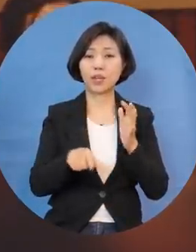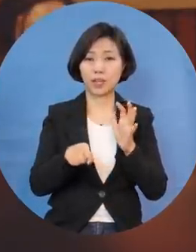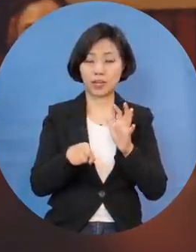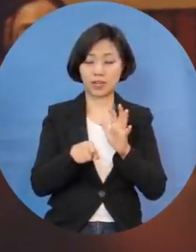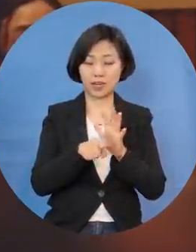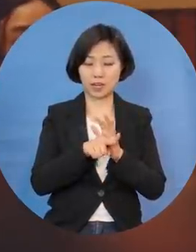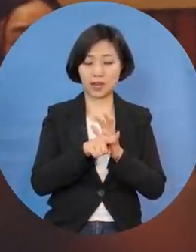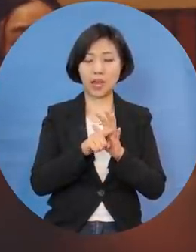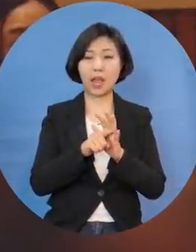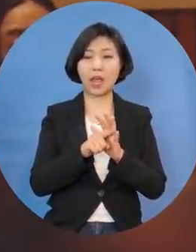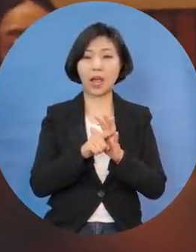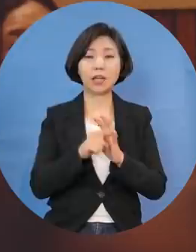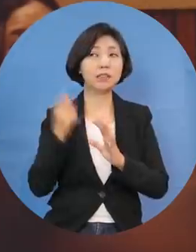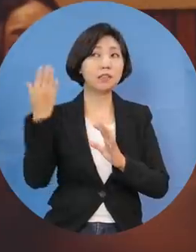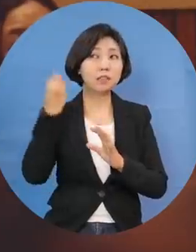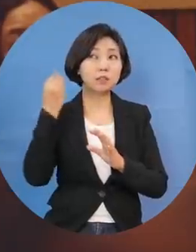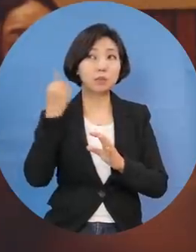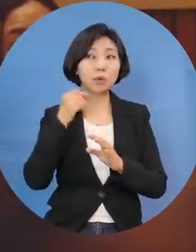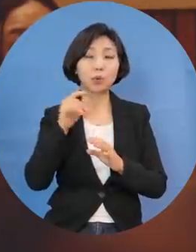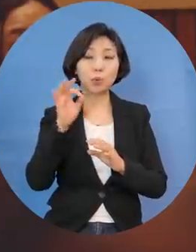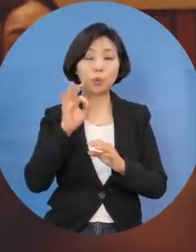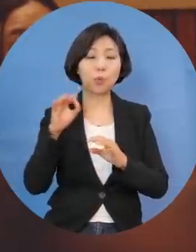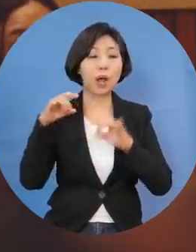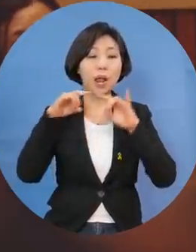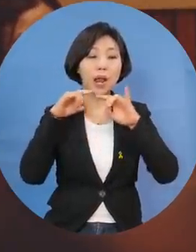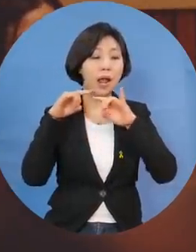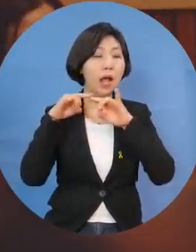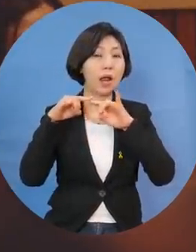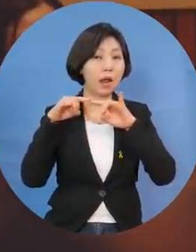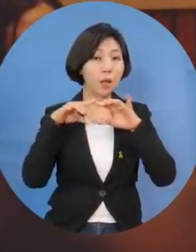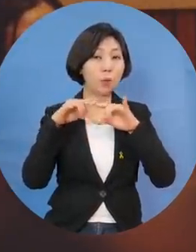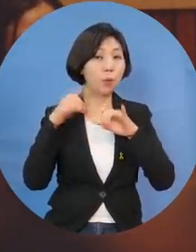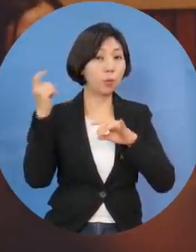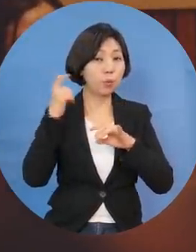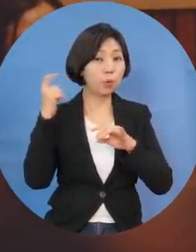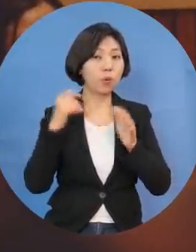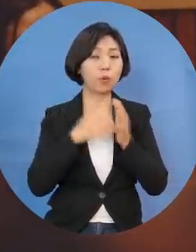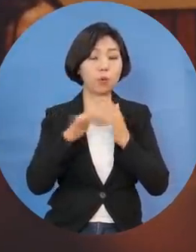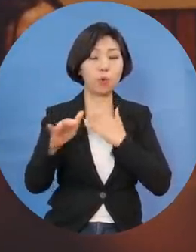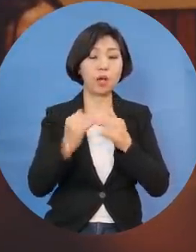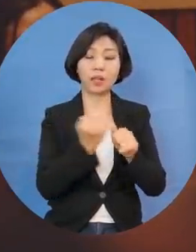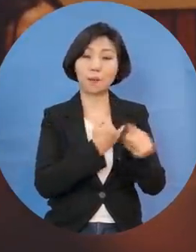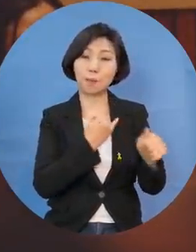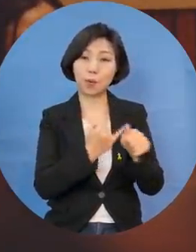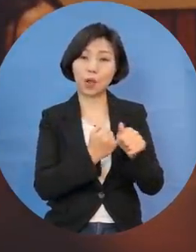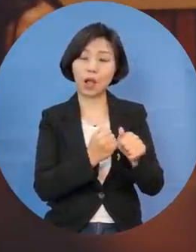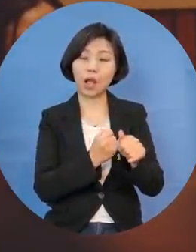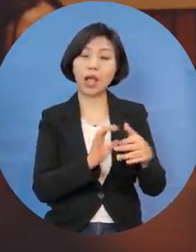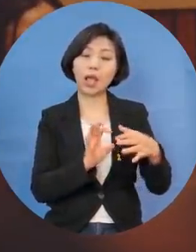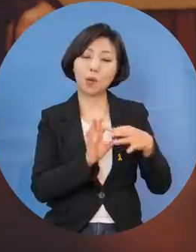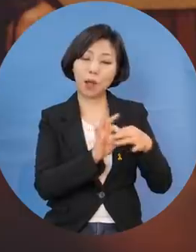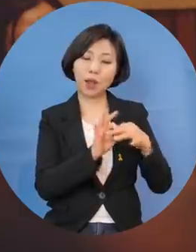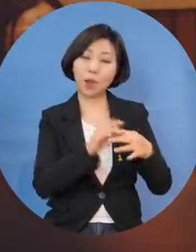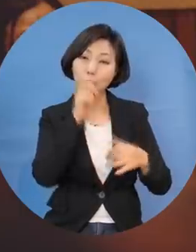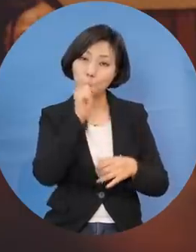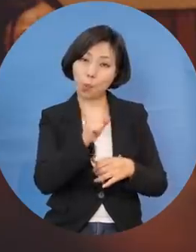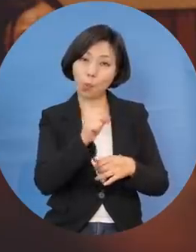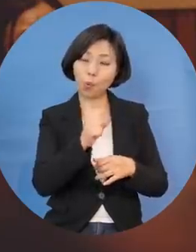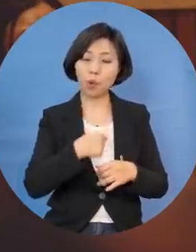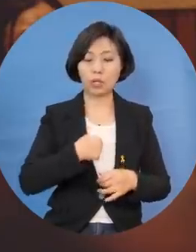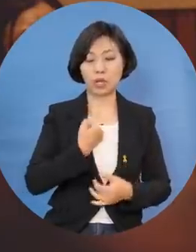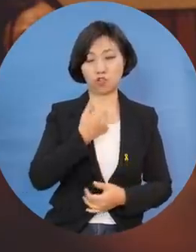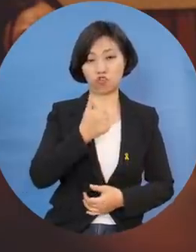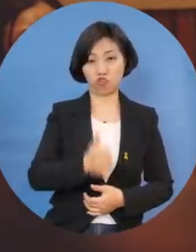태교를 위해 듣기 시작한 스님의 강연을 들으며 신랑과의 관계도 좋아지고 제 삶의